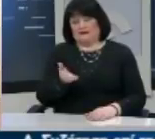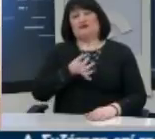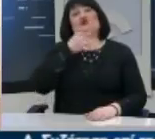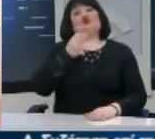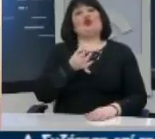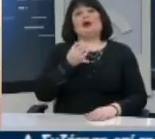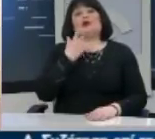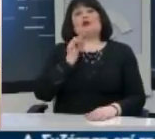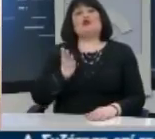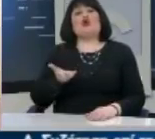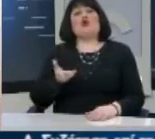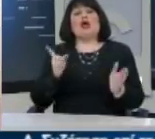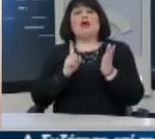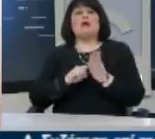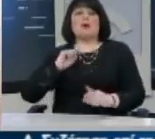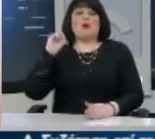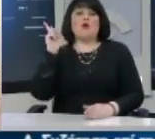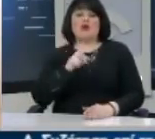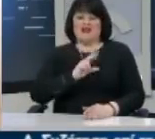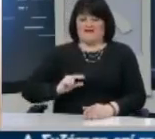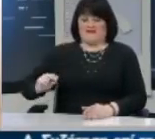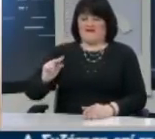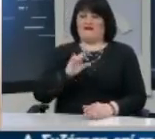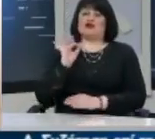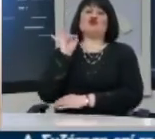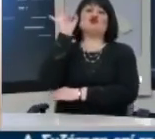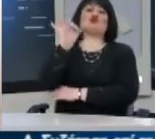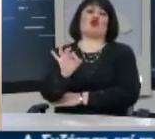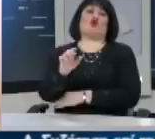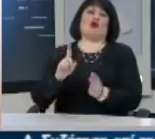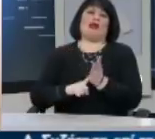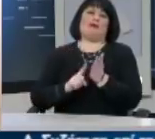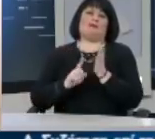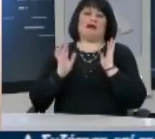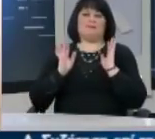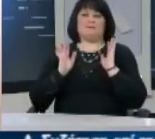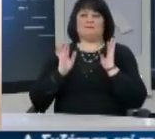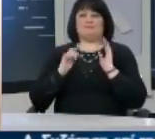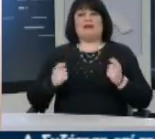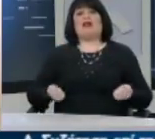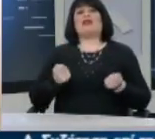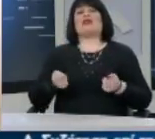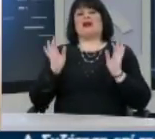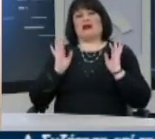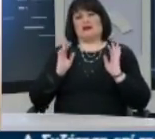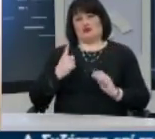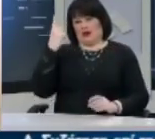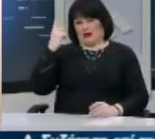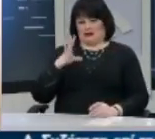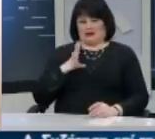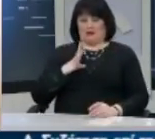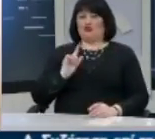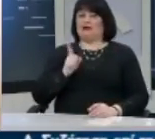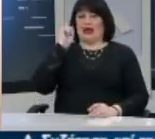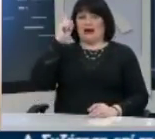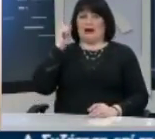λέω διότι θα έπρεπε να ταν κοινός τόπος για όλους μας διότι μας αφορά και όλους μας δεν έγινε προφανώς ούτε από έναν άνθρωπο ούτε από μία παράταξη